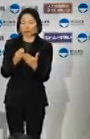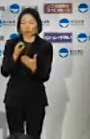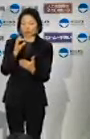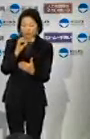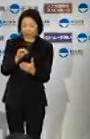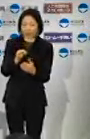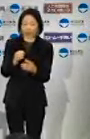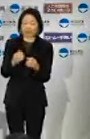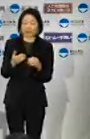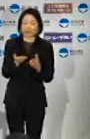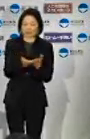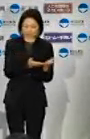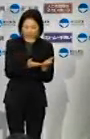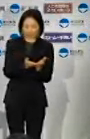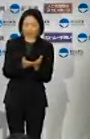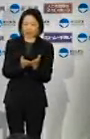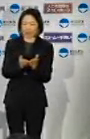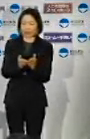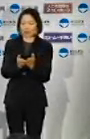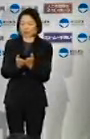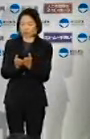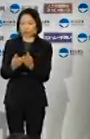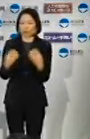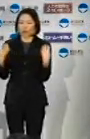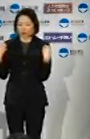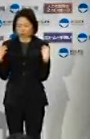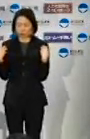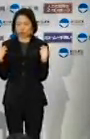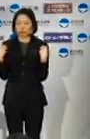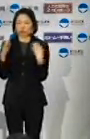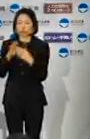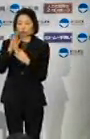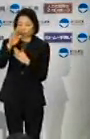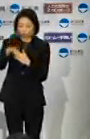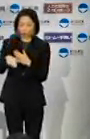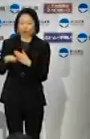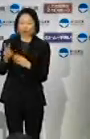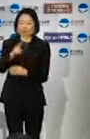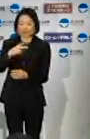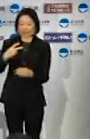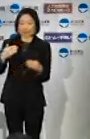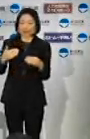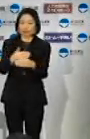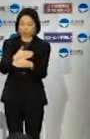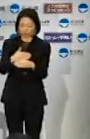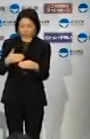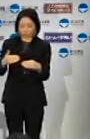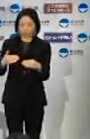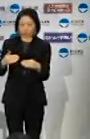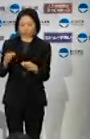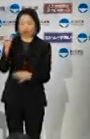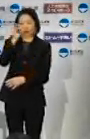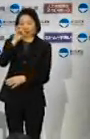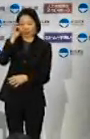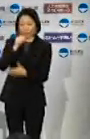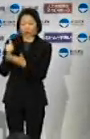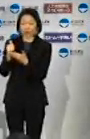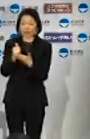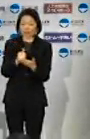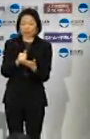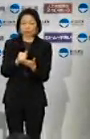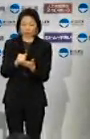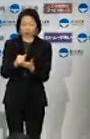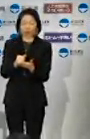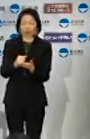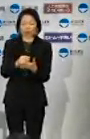本土っていうか新潟と両津、そしてその先の二次交通と観光客から見れば通